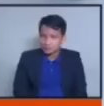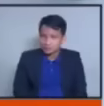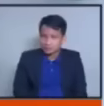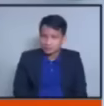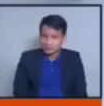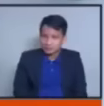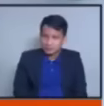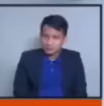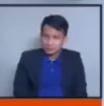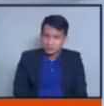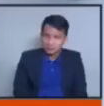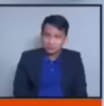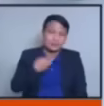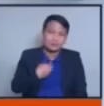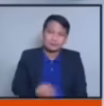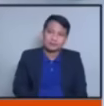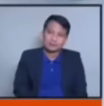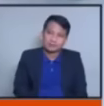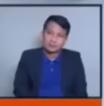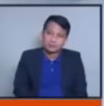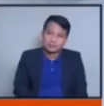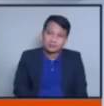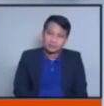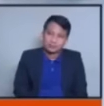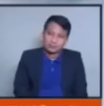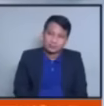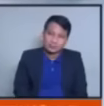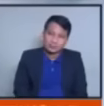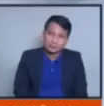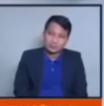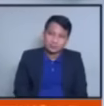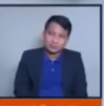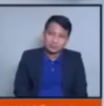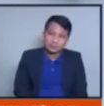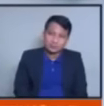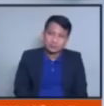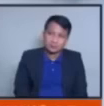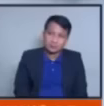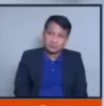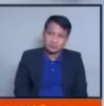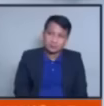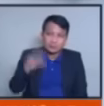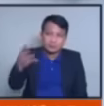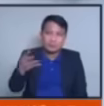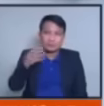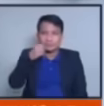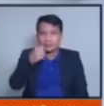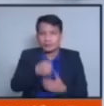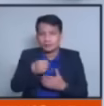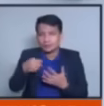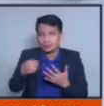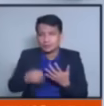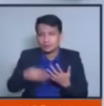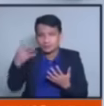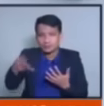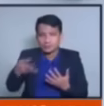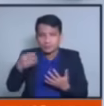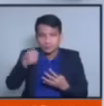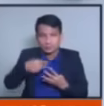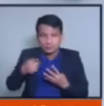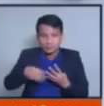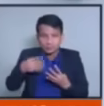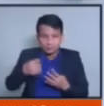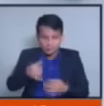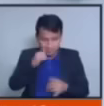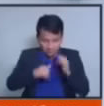yung sinabi niya. Na-highblood na ako na eh. Apat ang asawa mo. Sana umarakila ka na lang na babae. Hello? Tapos tuwing lasing ka, ginagamit